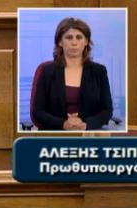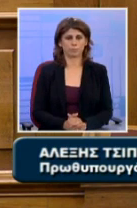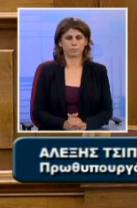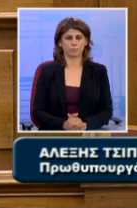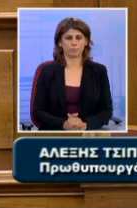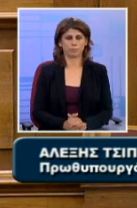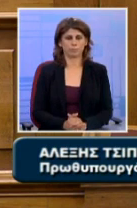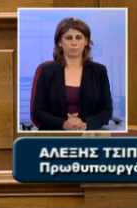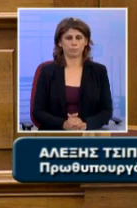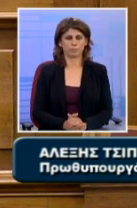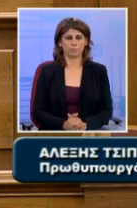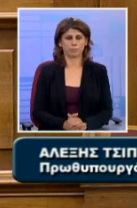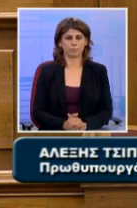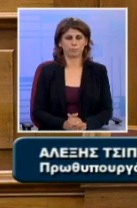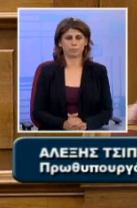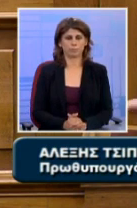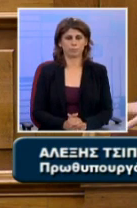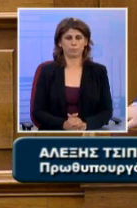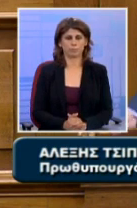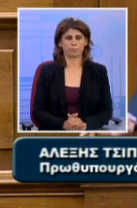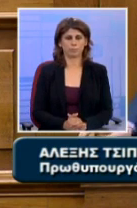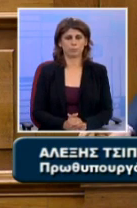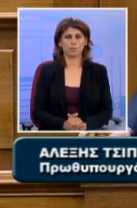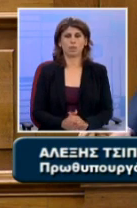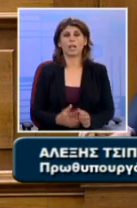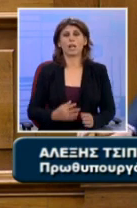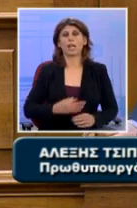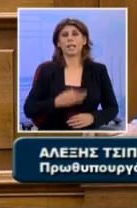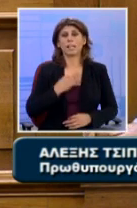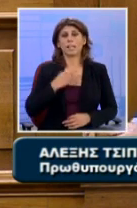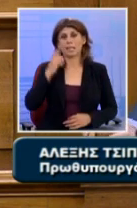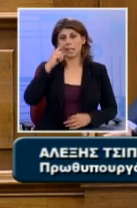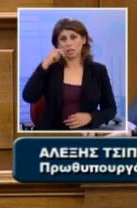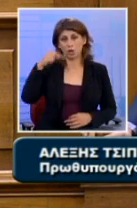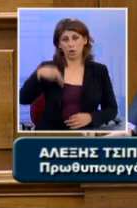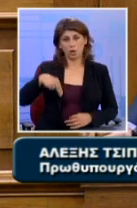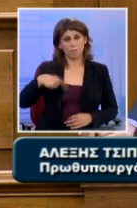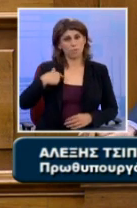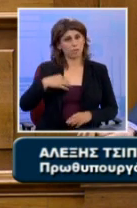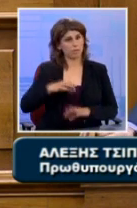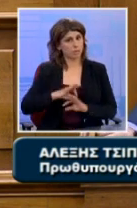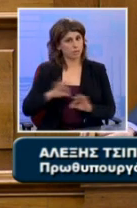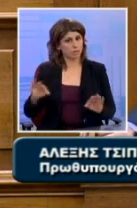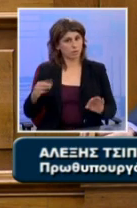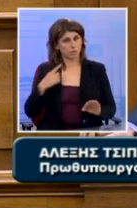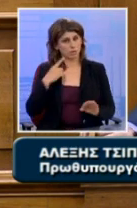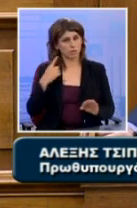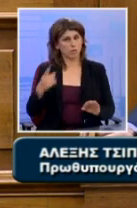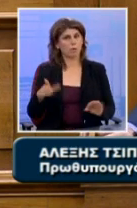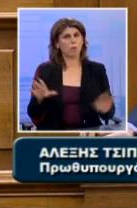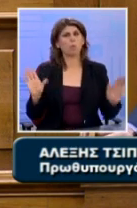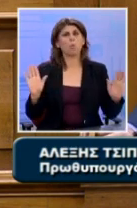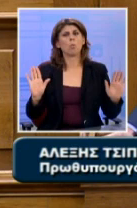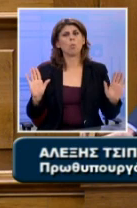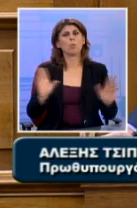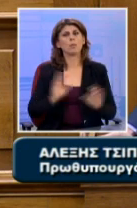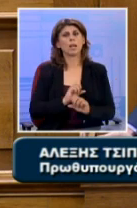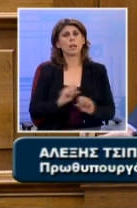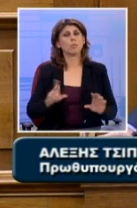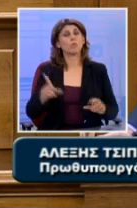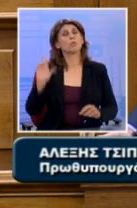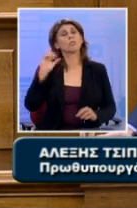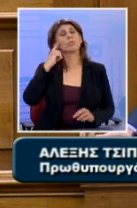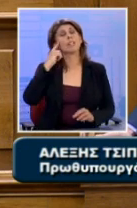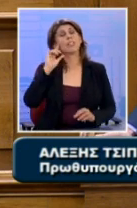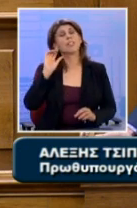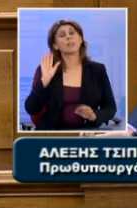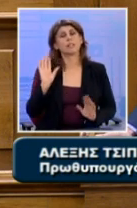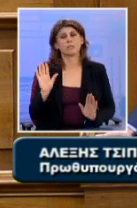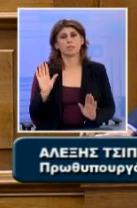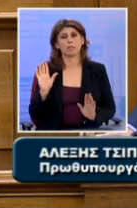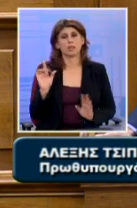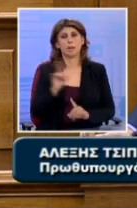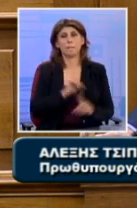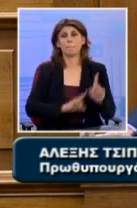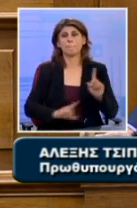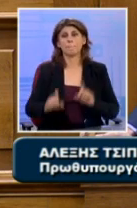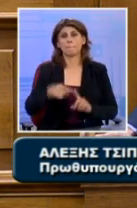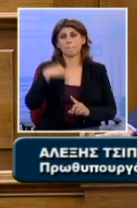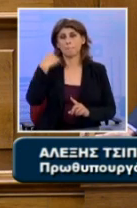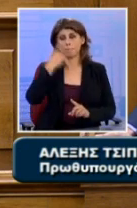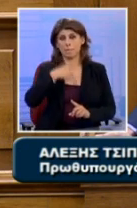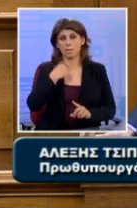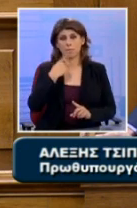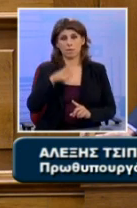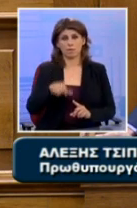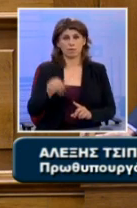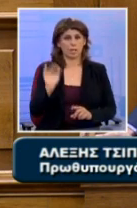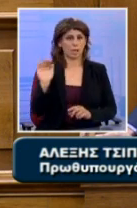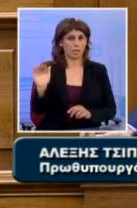Σας διαβεβαιώνω, κύριε Νικολόπουλε, ούτε είχα ενημερωθεί ούτε γνώριζα ποια πρόσωπα είναι αυτά τα